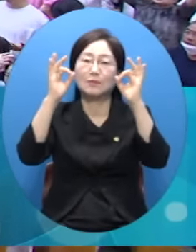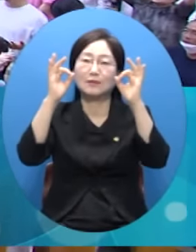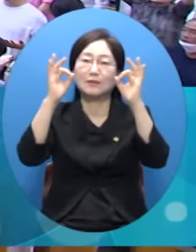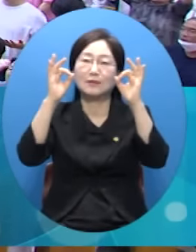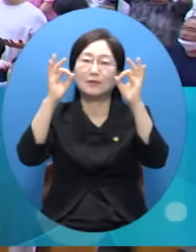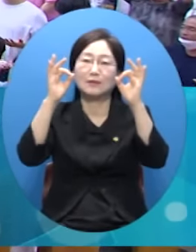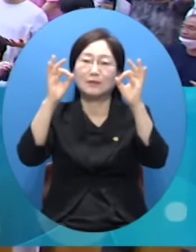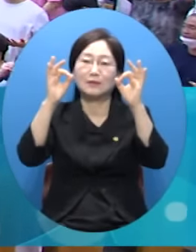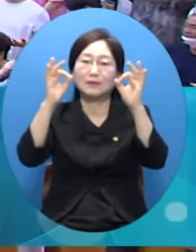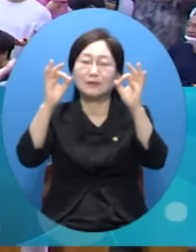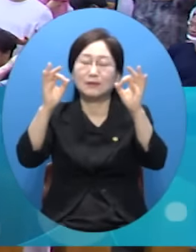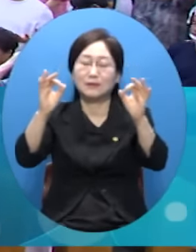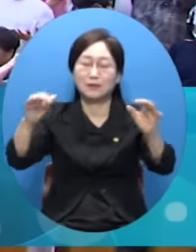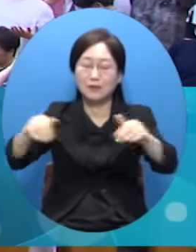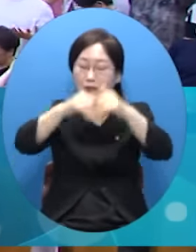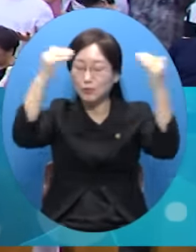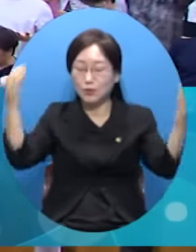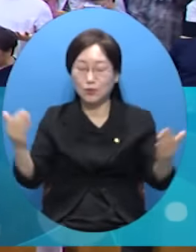바라보며